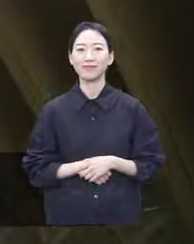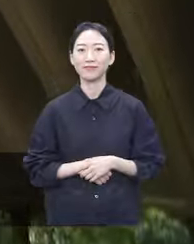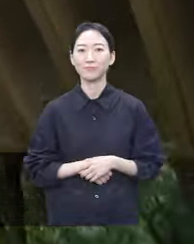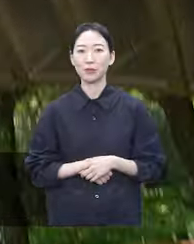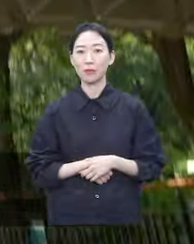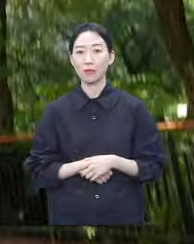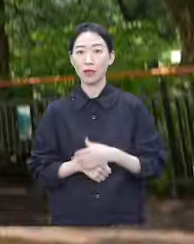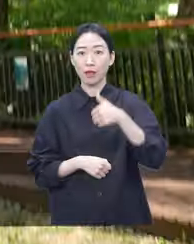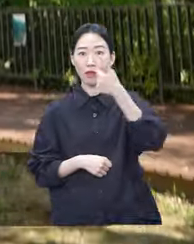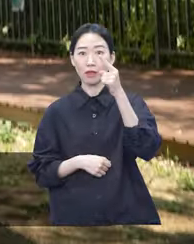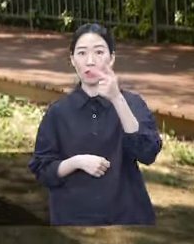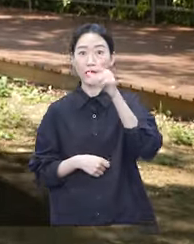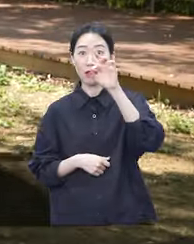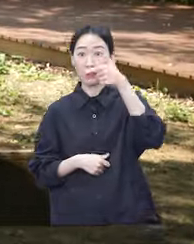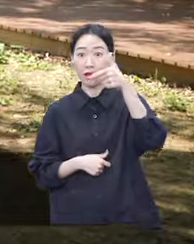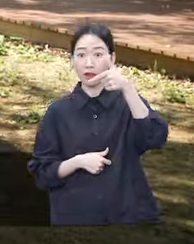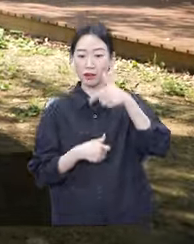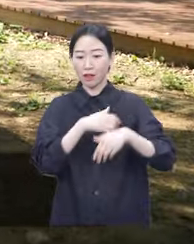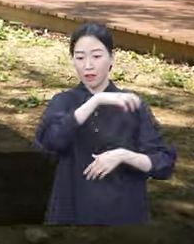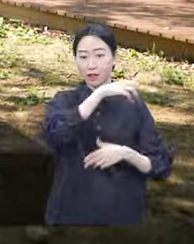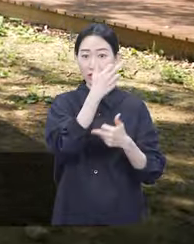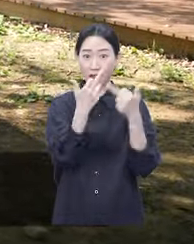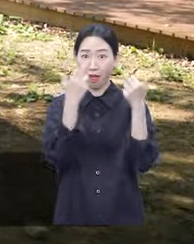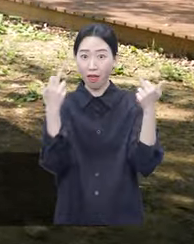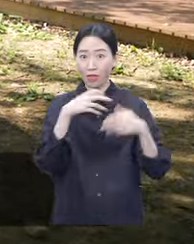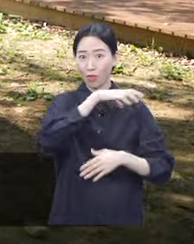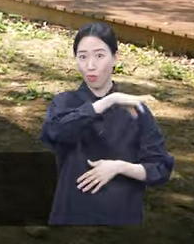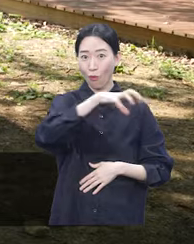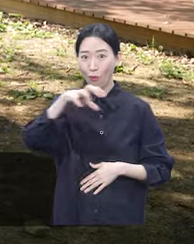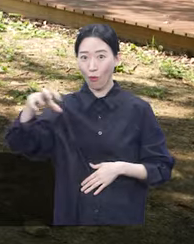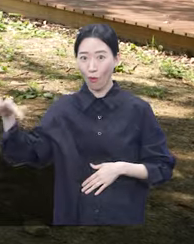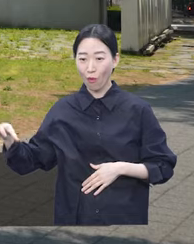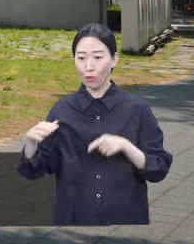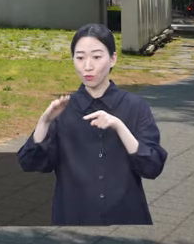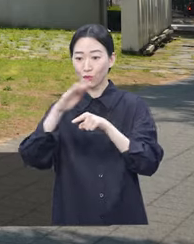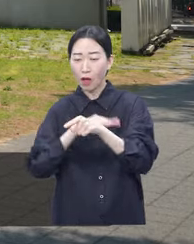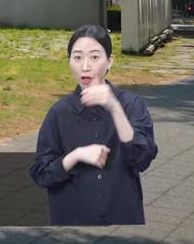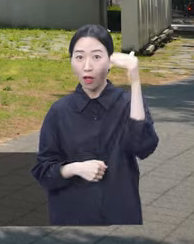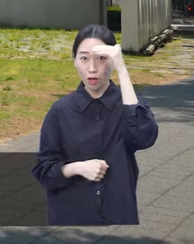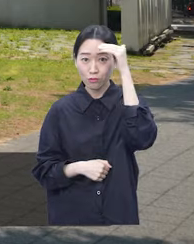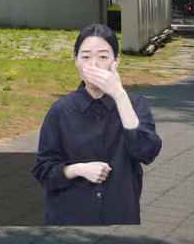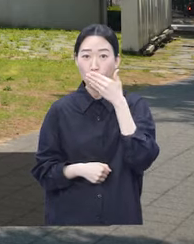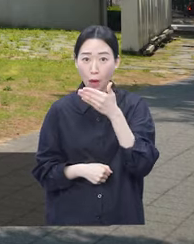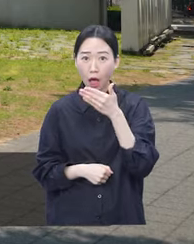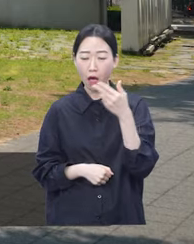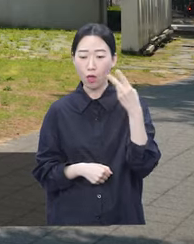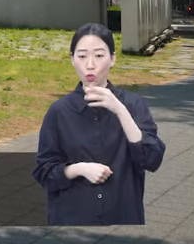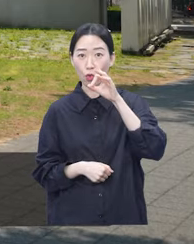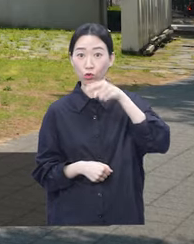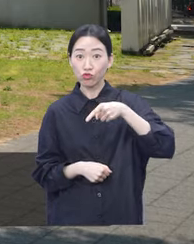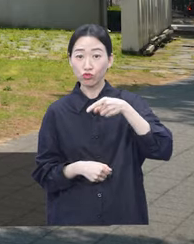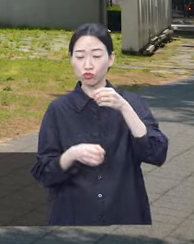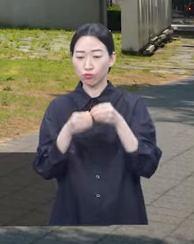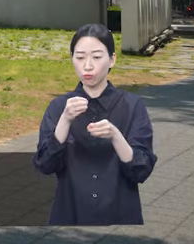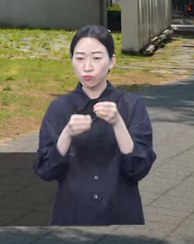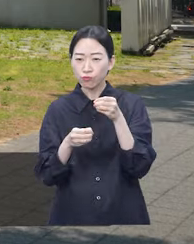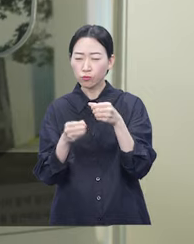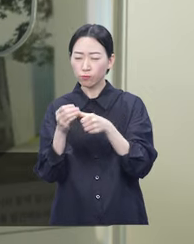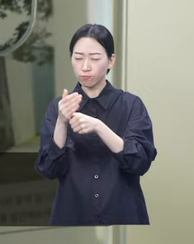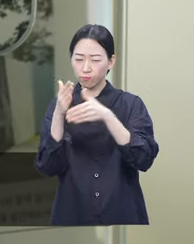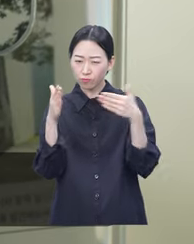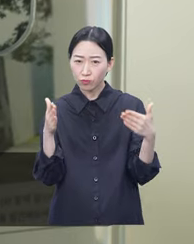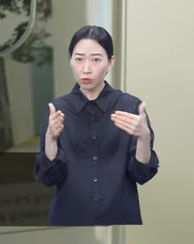통해 관악산 기슭 곳곳에 자리한 예술 작품을 둘러볼 수 있는데요. 지난해 설치된 우종택 작가의